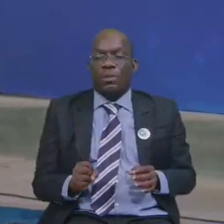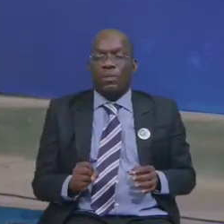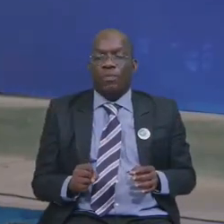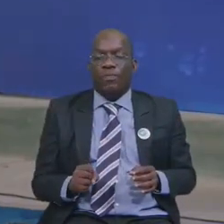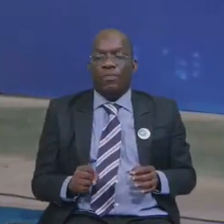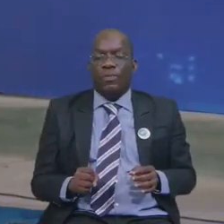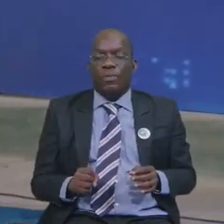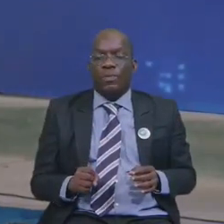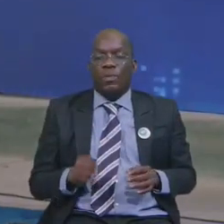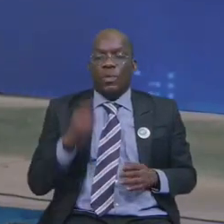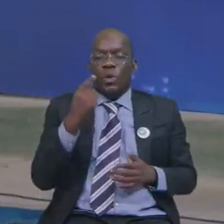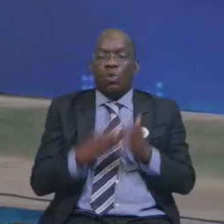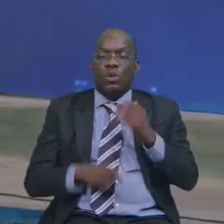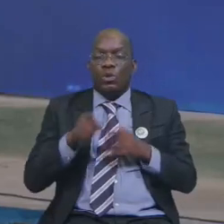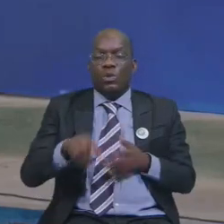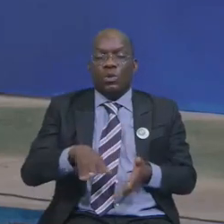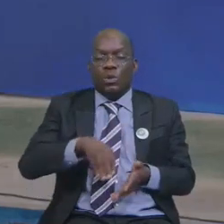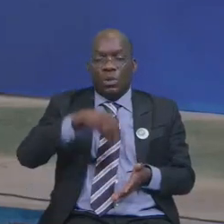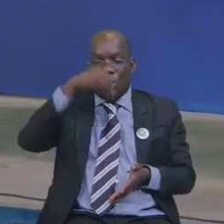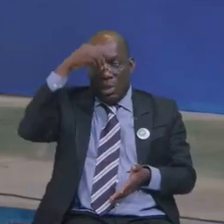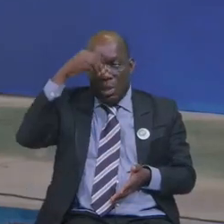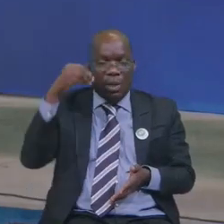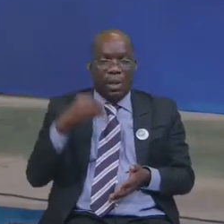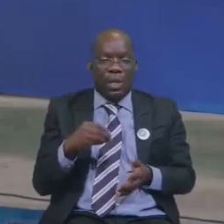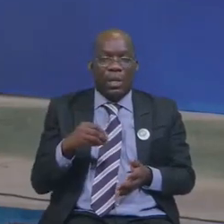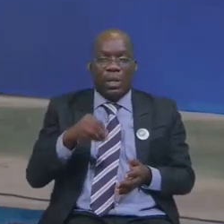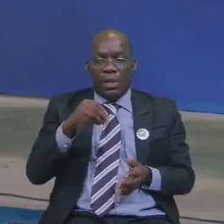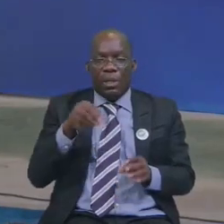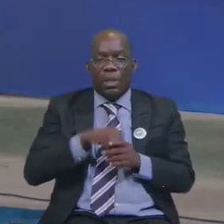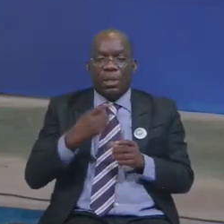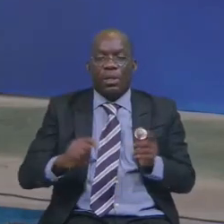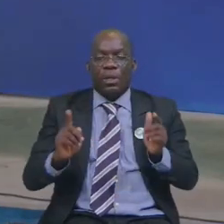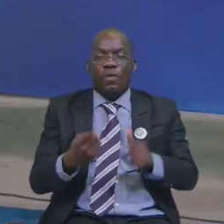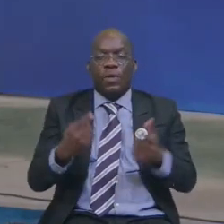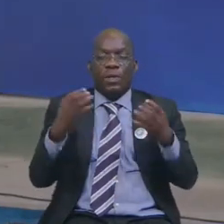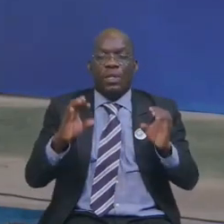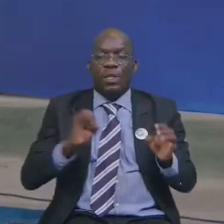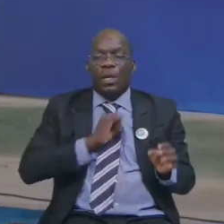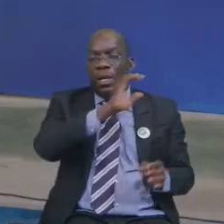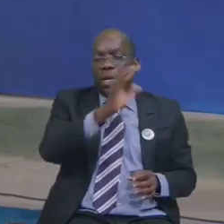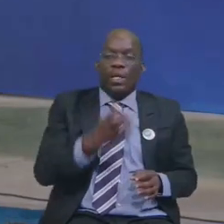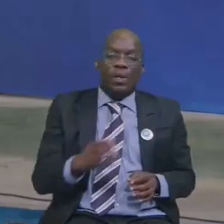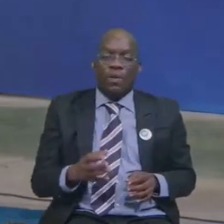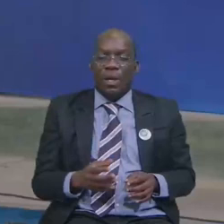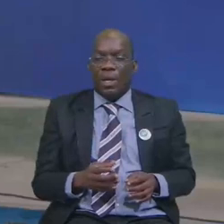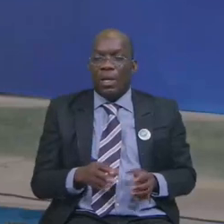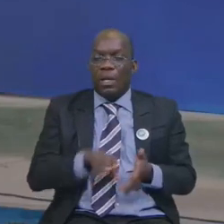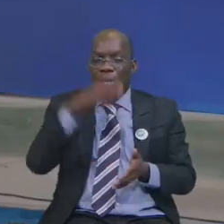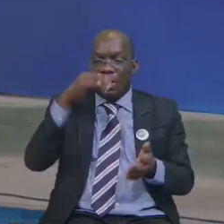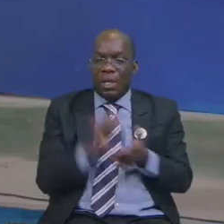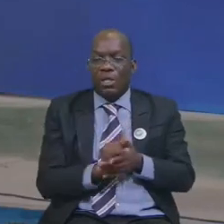ce que vous entendez voilà la première le premier coup je n'ai jamais entendu ça on m'a jamais enseigné